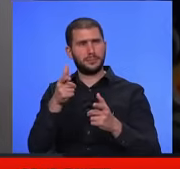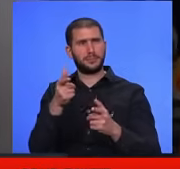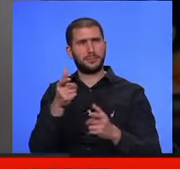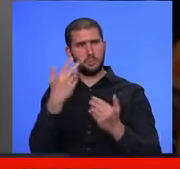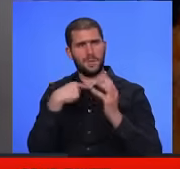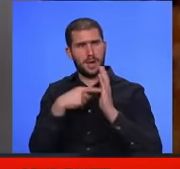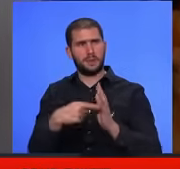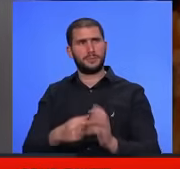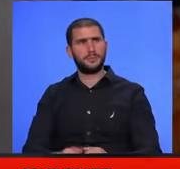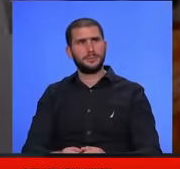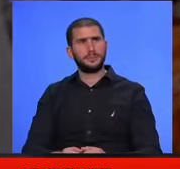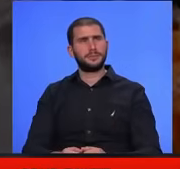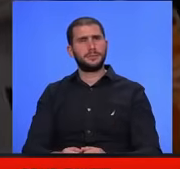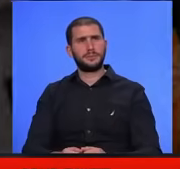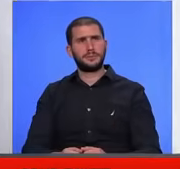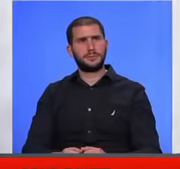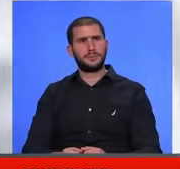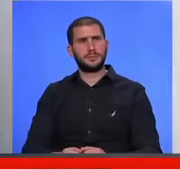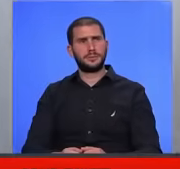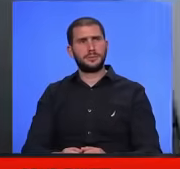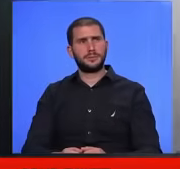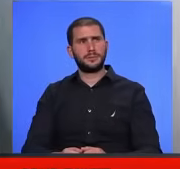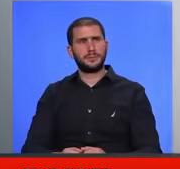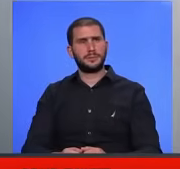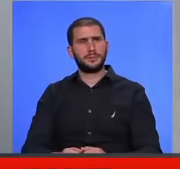รงนั้นบอก